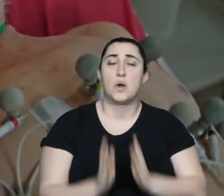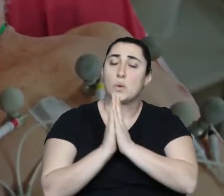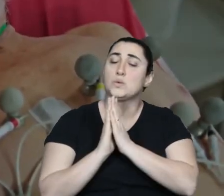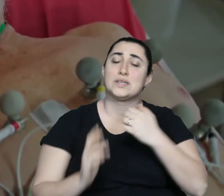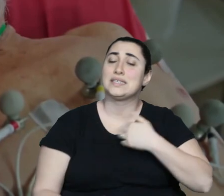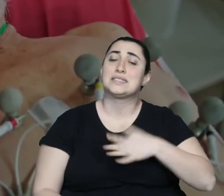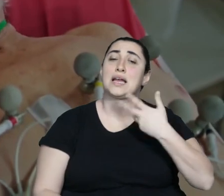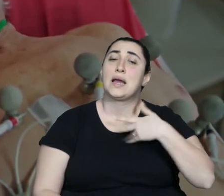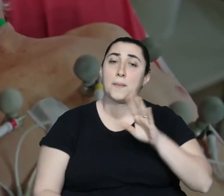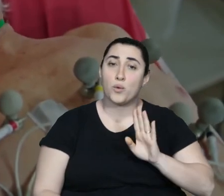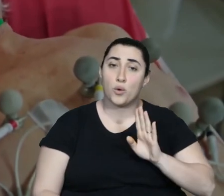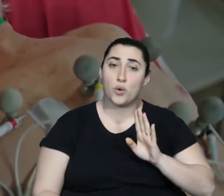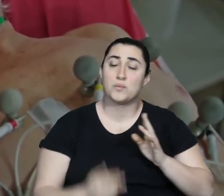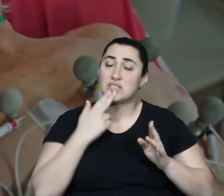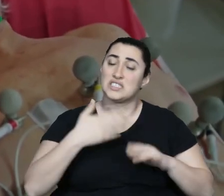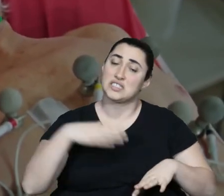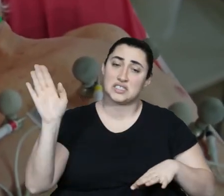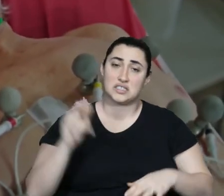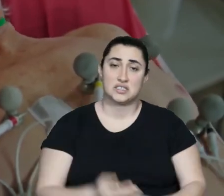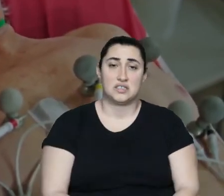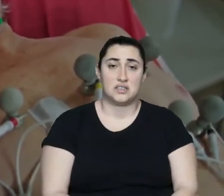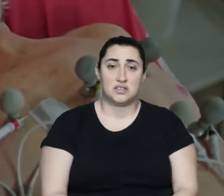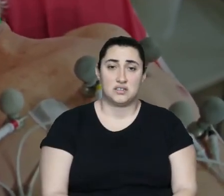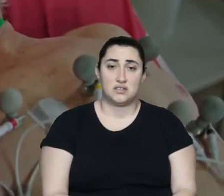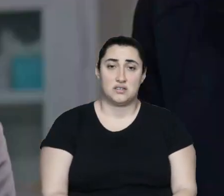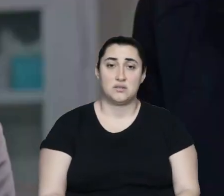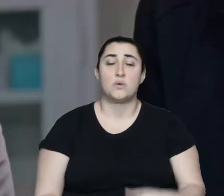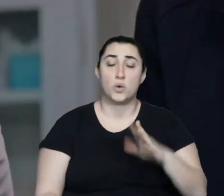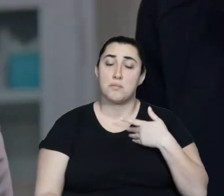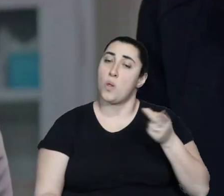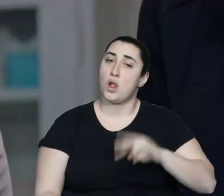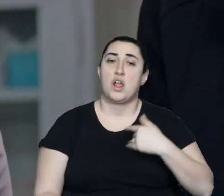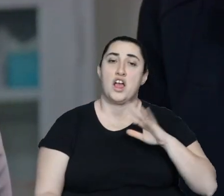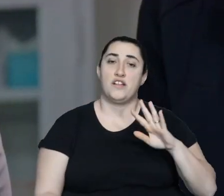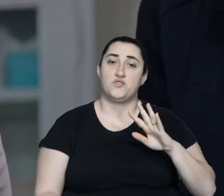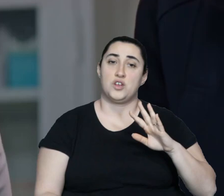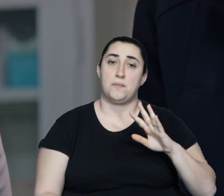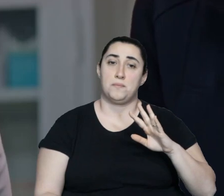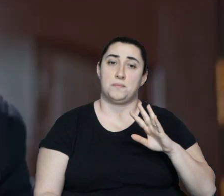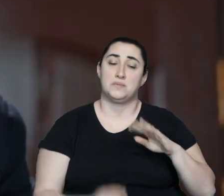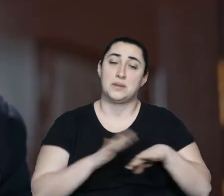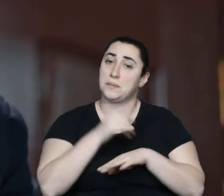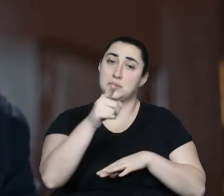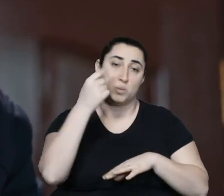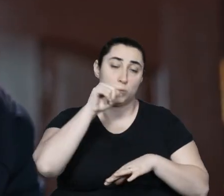Özür dinlemem. Gönder o kadını. Yoksa beni gönderirsin. Sebebi